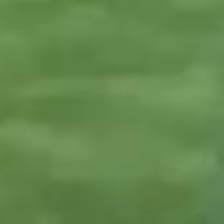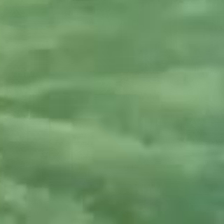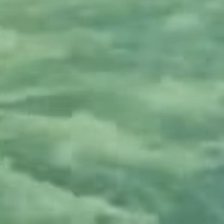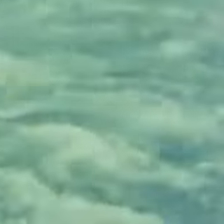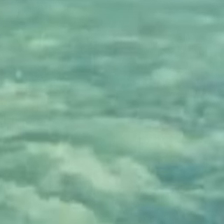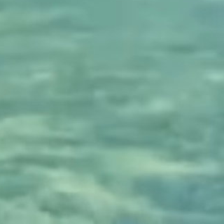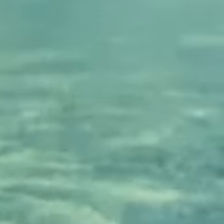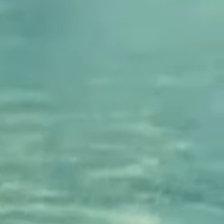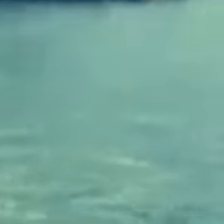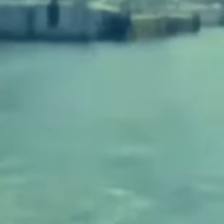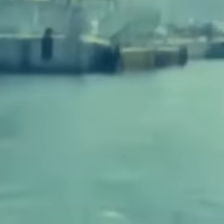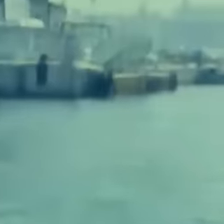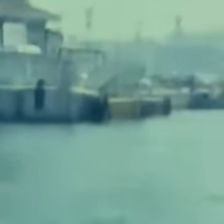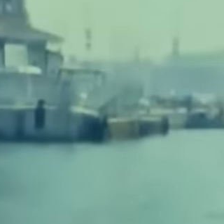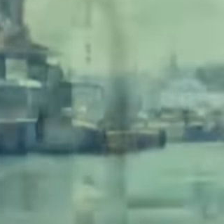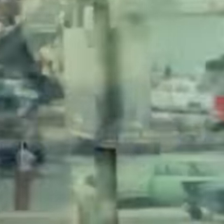İstanbul'dan Kareler.